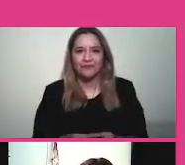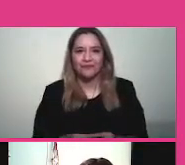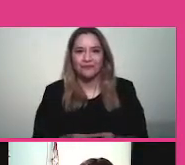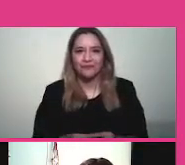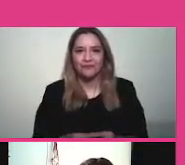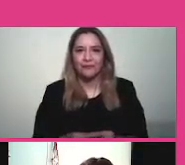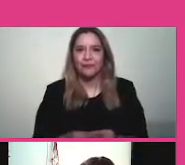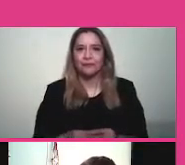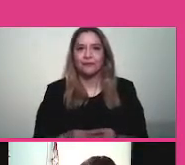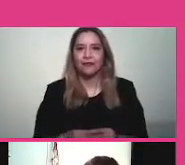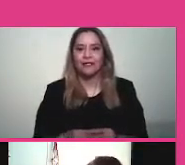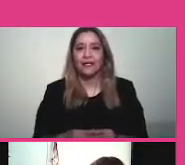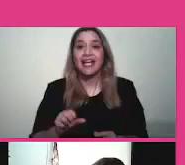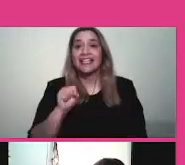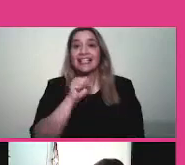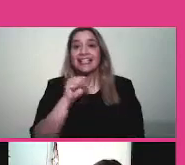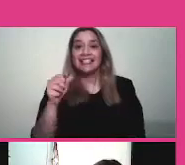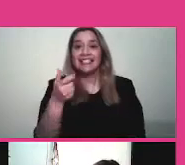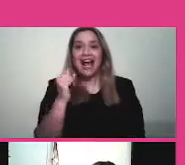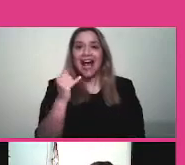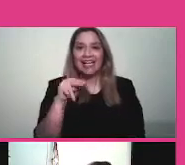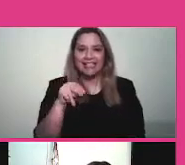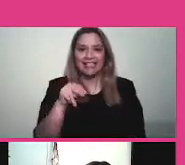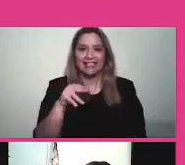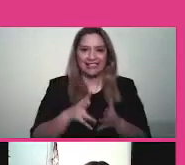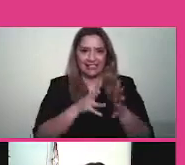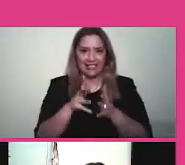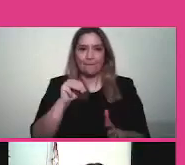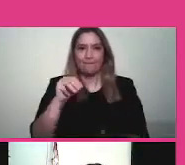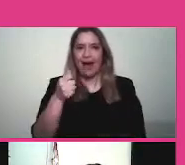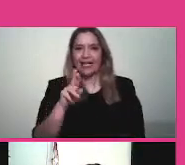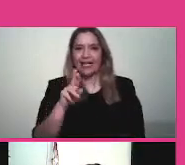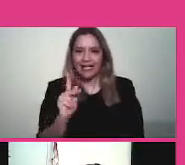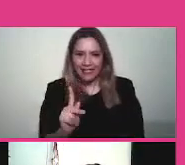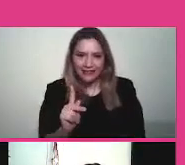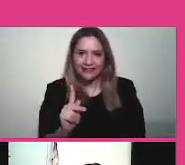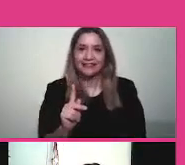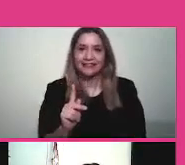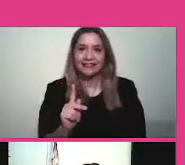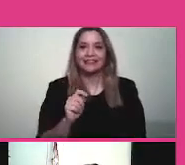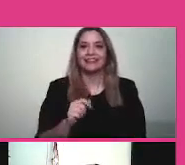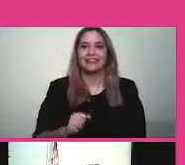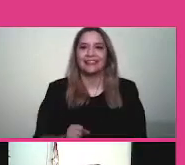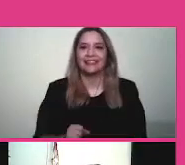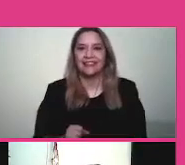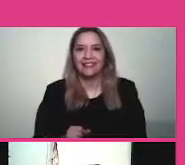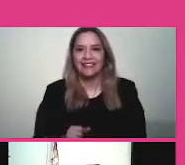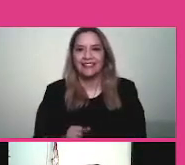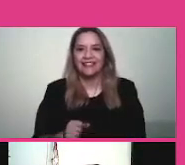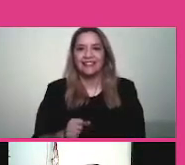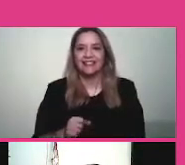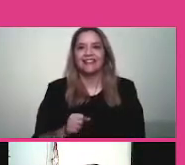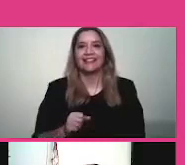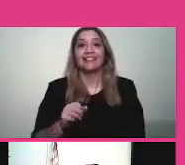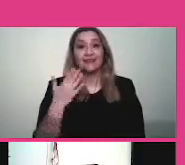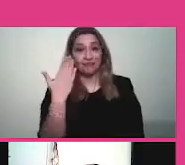Σάμα, Σάρμα, Σάρμα. Τέλεια. Σάρμα. Σάρμα. Σάρμα.